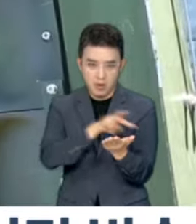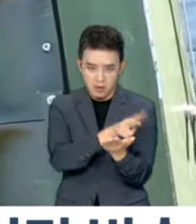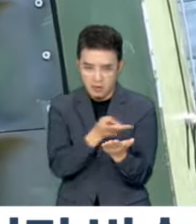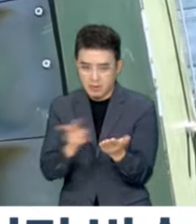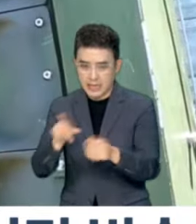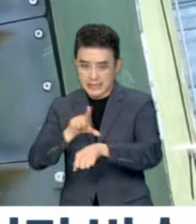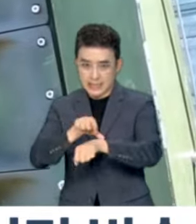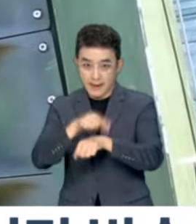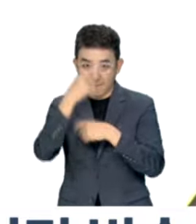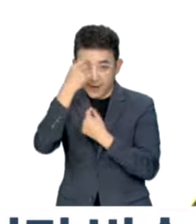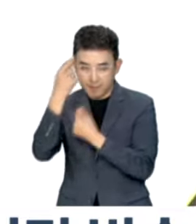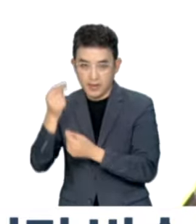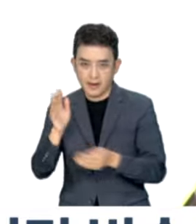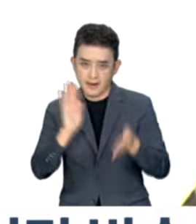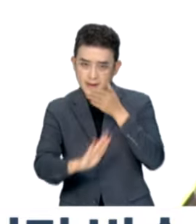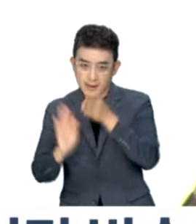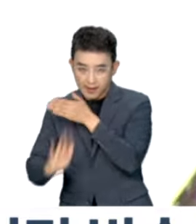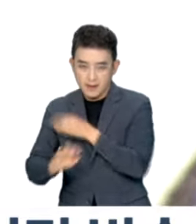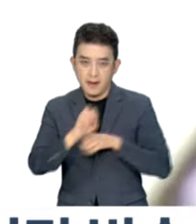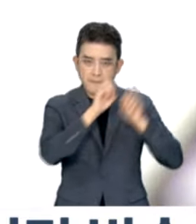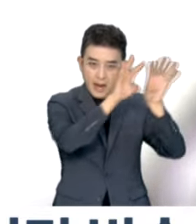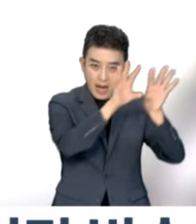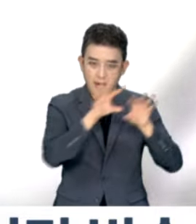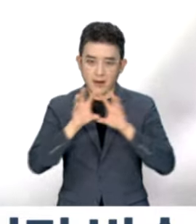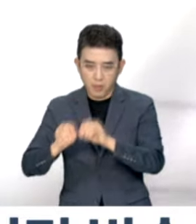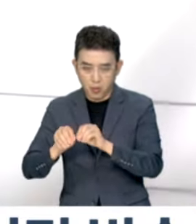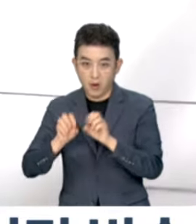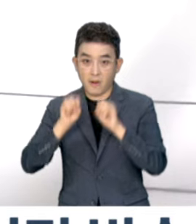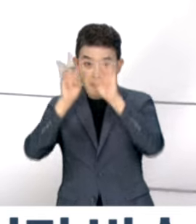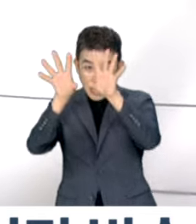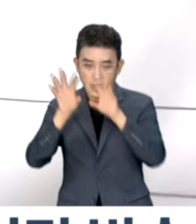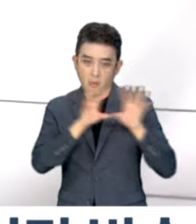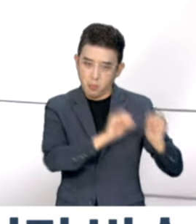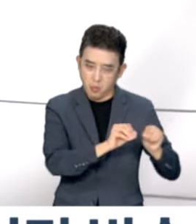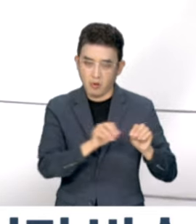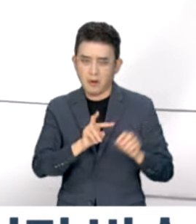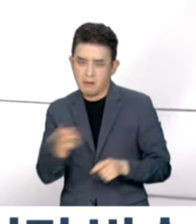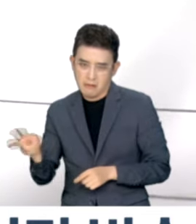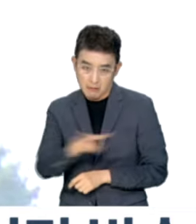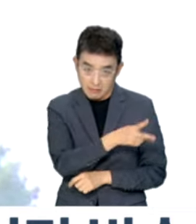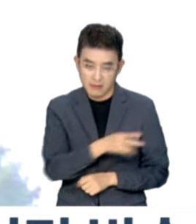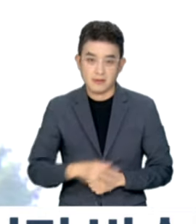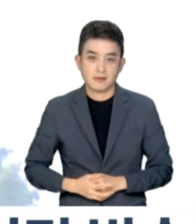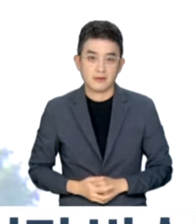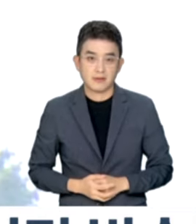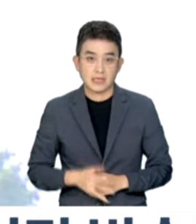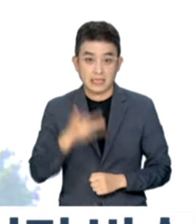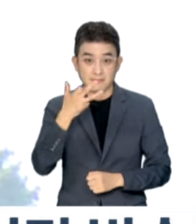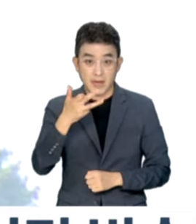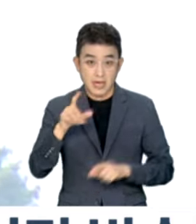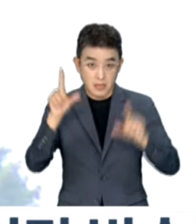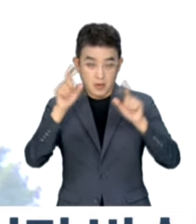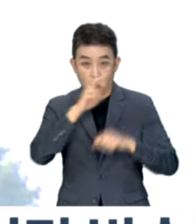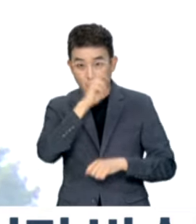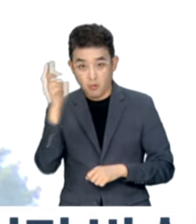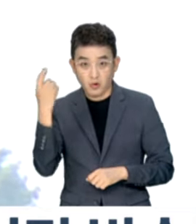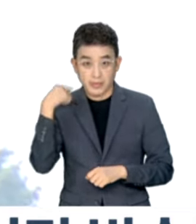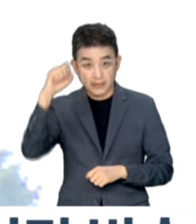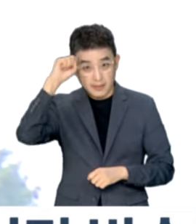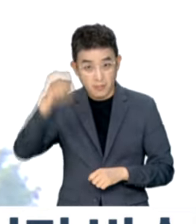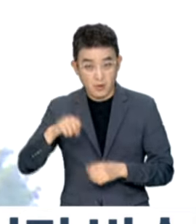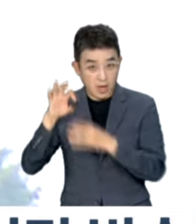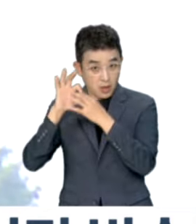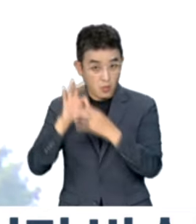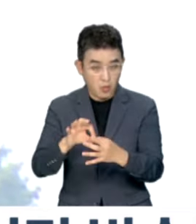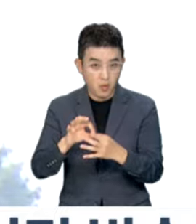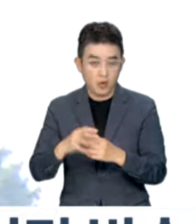나눠 매일 릴레이식으로 방송한다는 계획입니다 앞서 군당국은 지난 18일 오후부터 어제 새벽까지 이어진